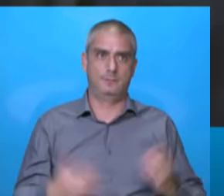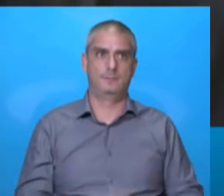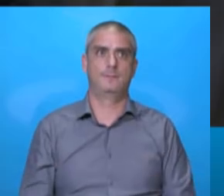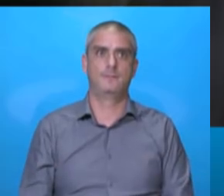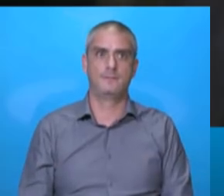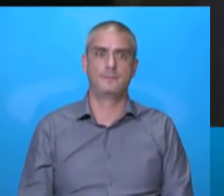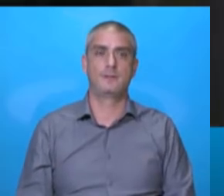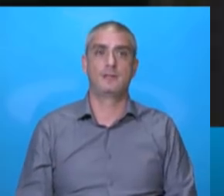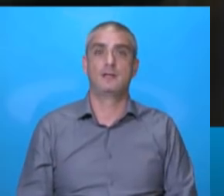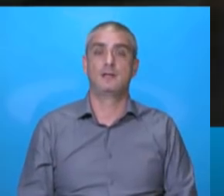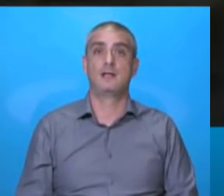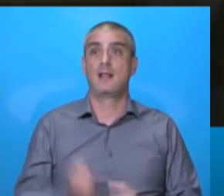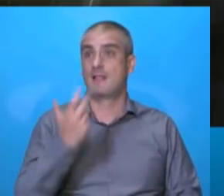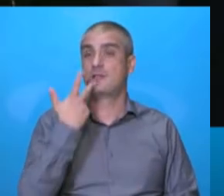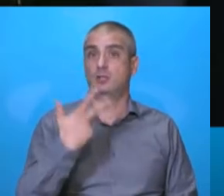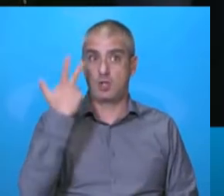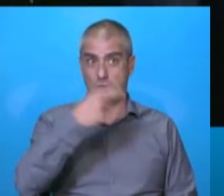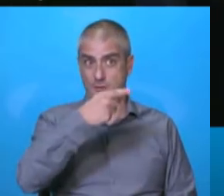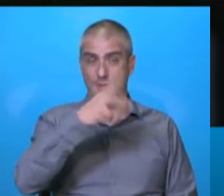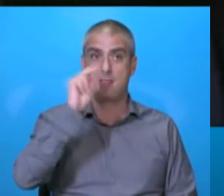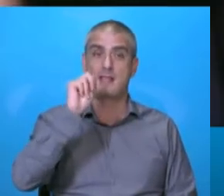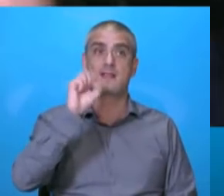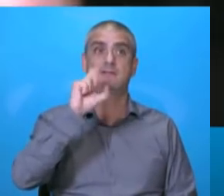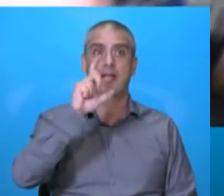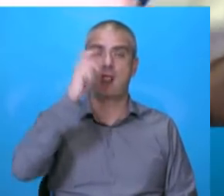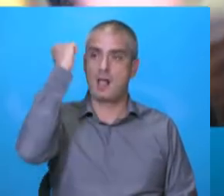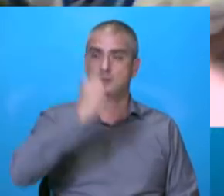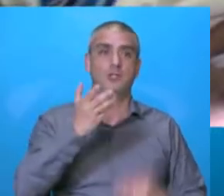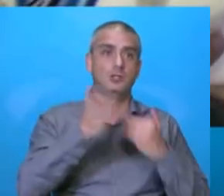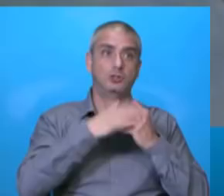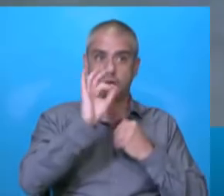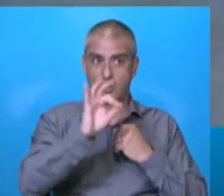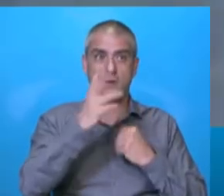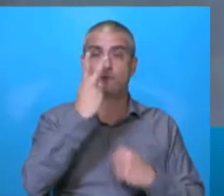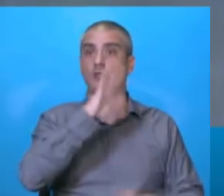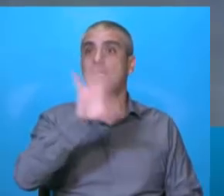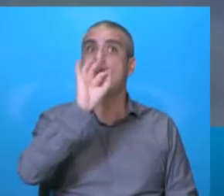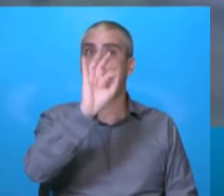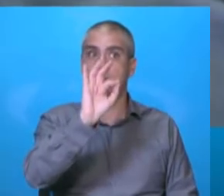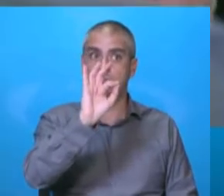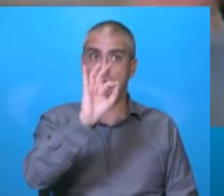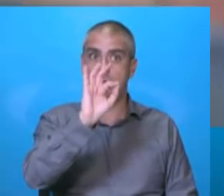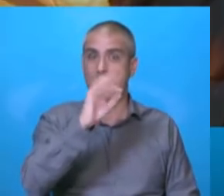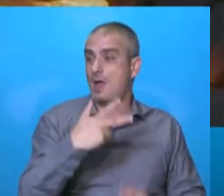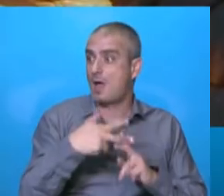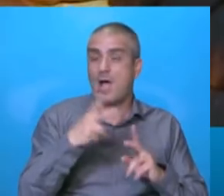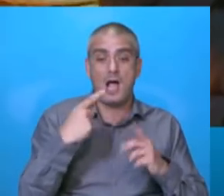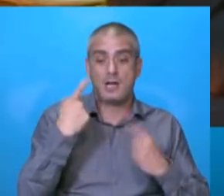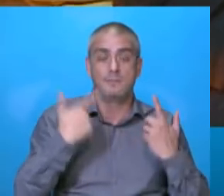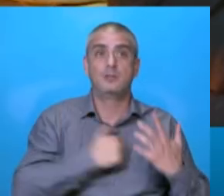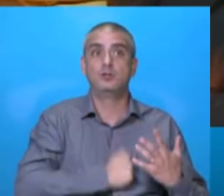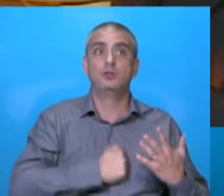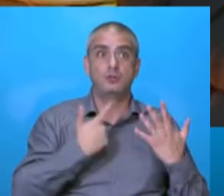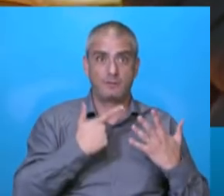לפני כמעט 3 שנים רצח נדב סלע את אשתו דו קרסנטי ואת שני ילדיהם. רק בימי השיבה גילתה